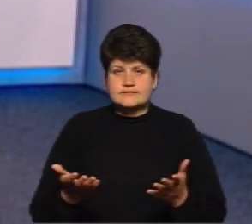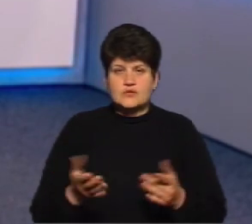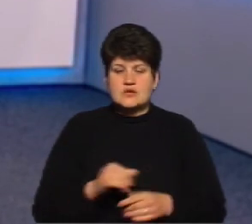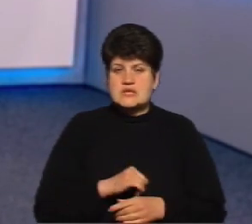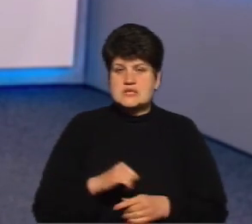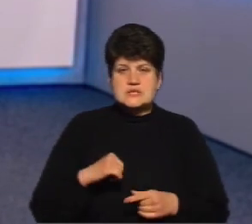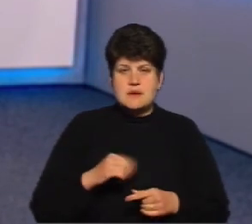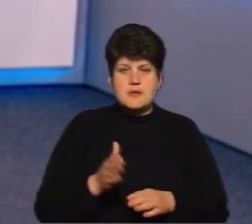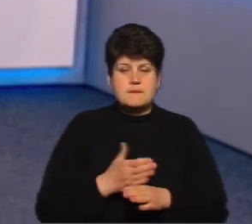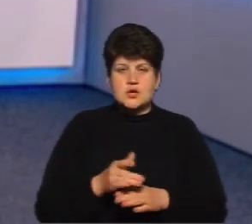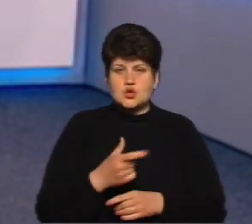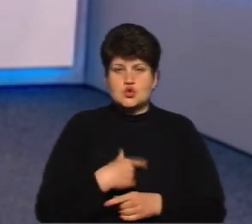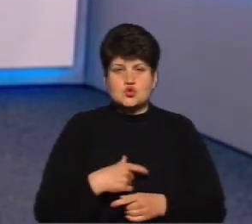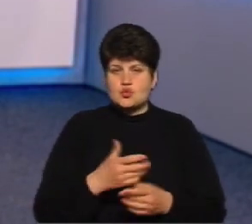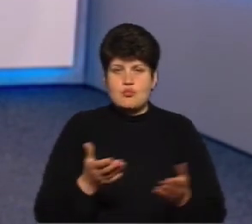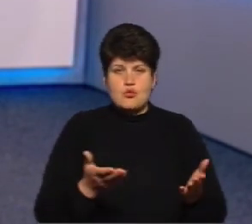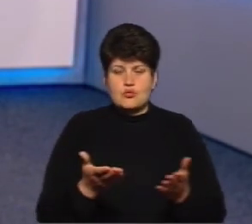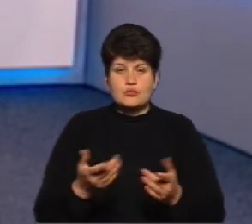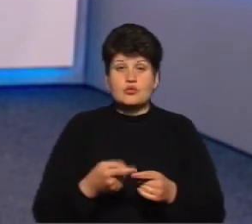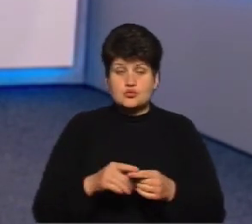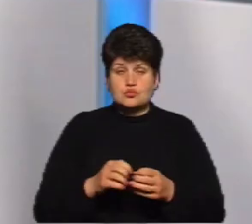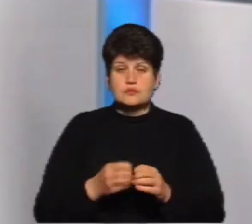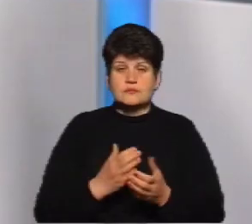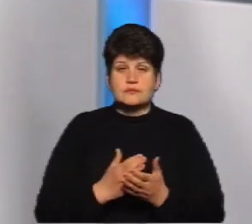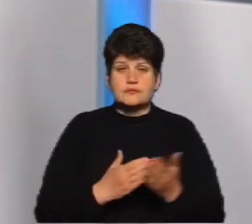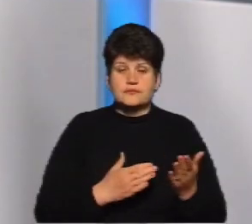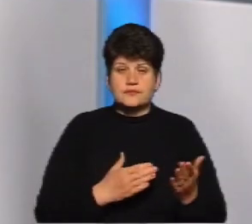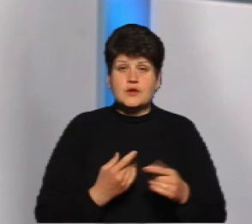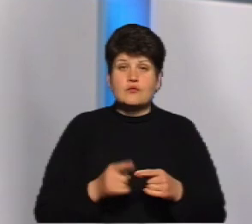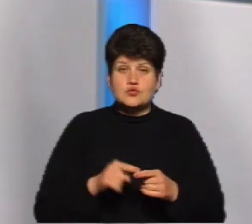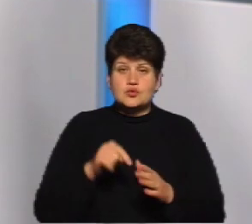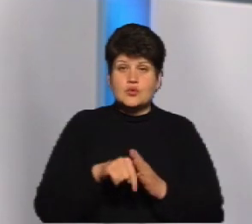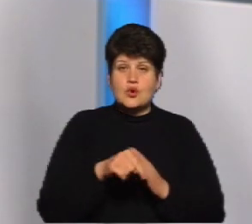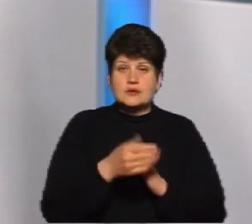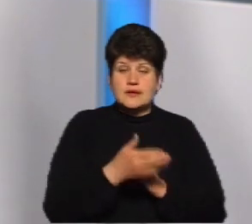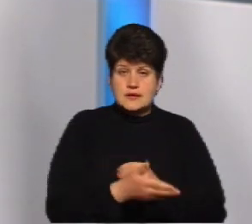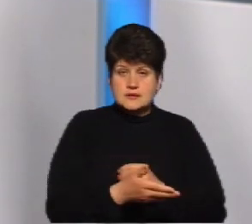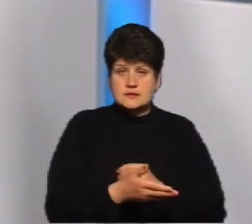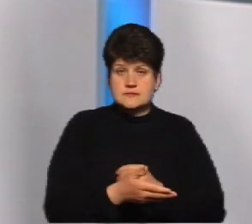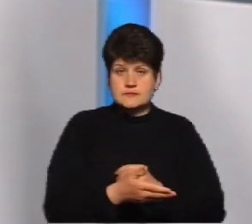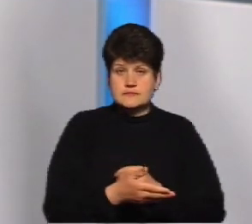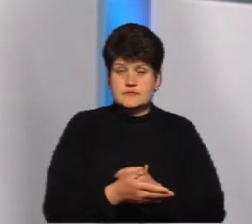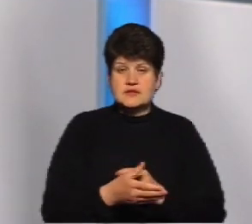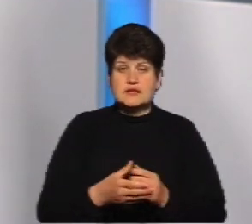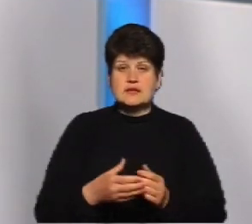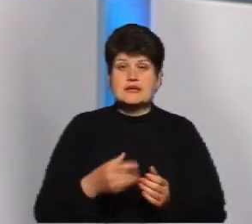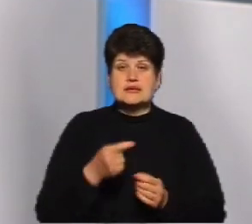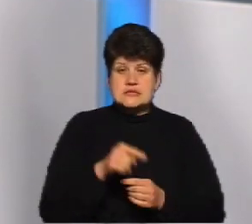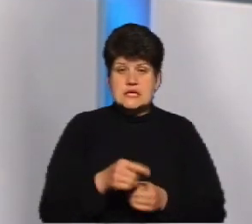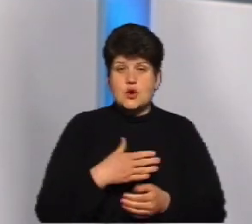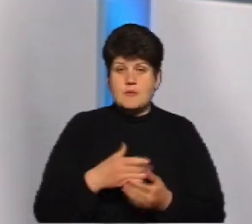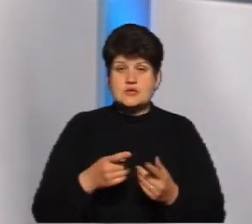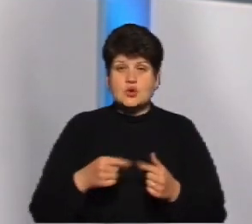собою там. От цьому загроза. І от в цьому контексті всі громадські організації звертаються